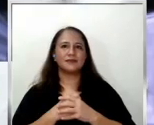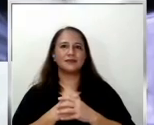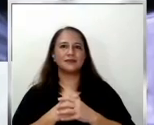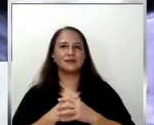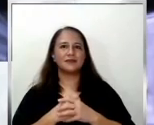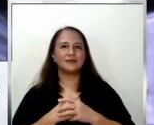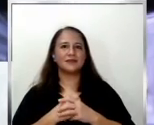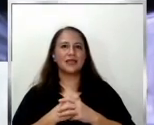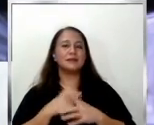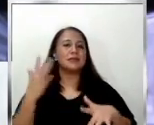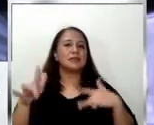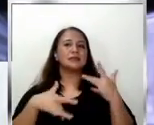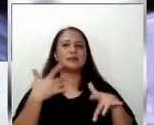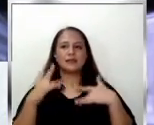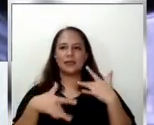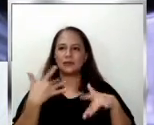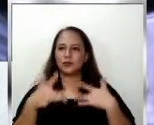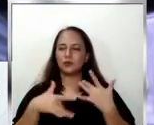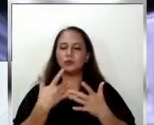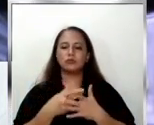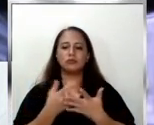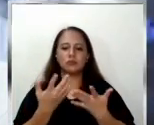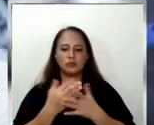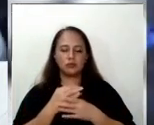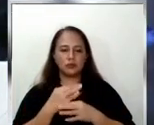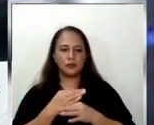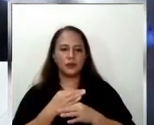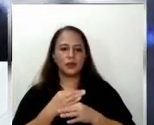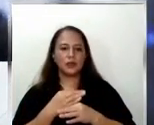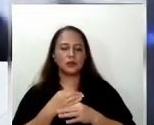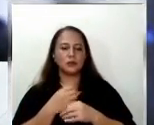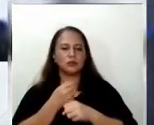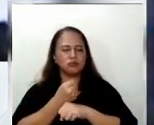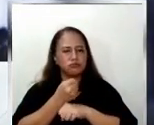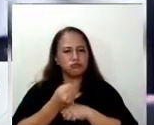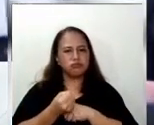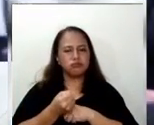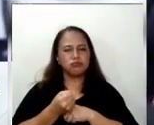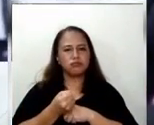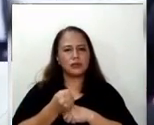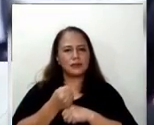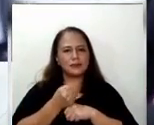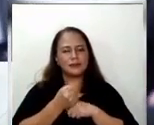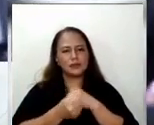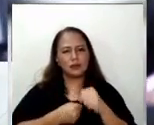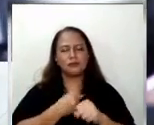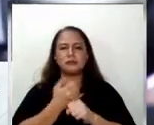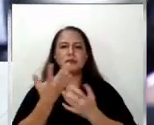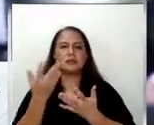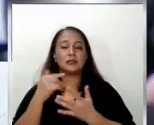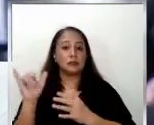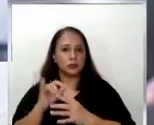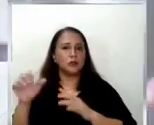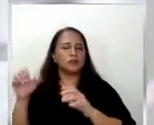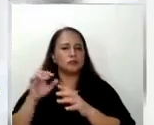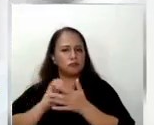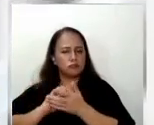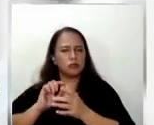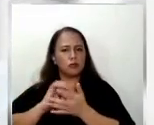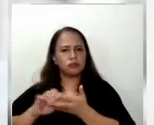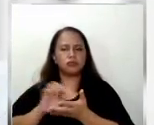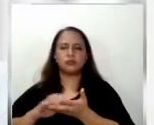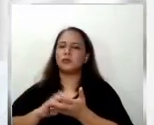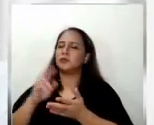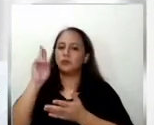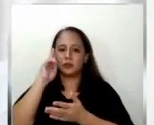excited to sacrifice to do undergo sacrifices. Naghanda rin ang puspusan si Yordenis Ugas at hindi na rin bago ang